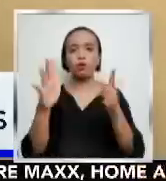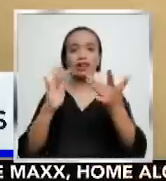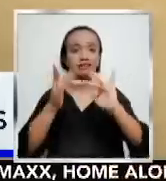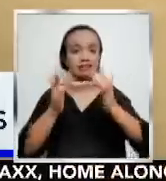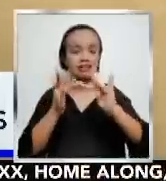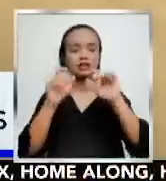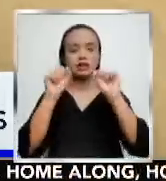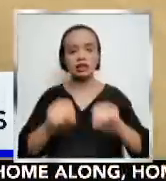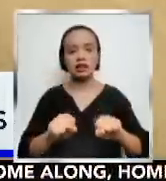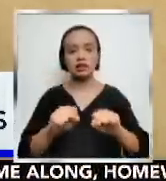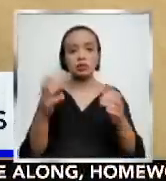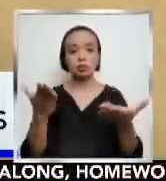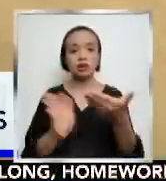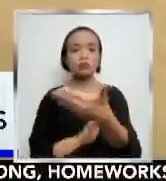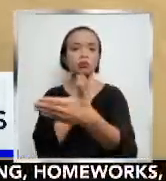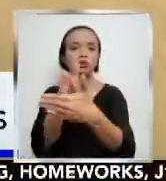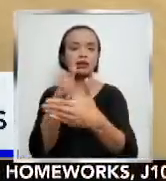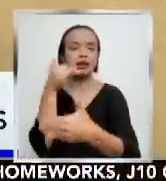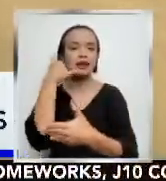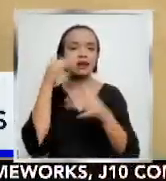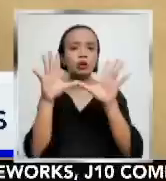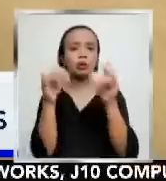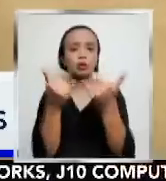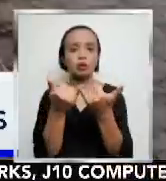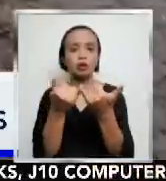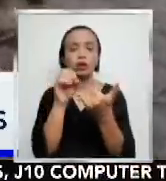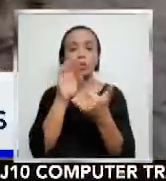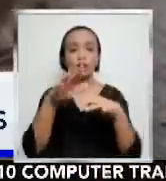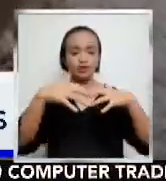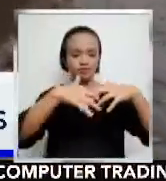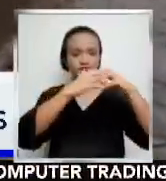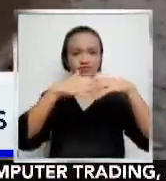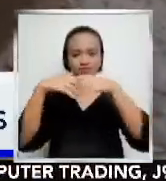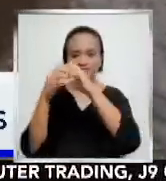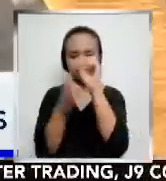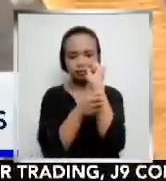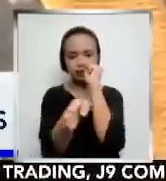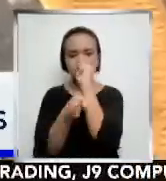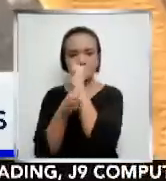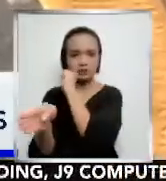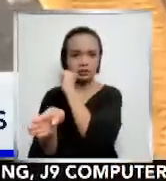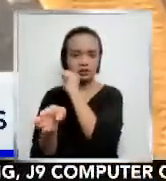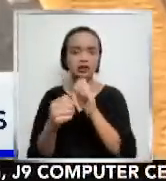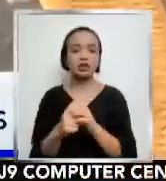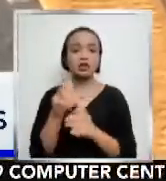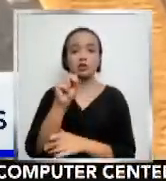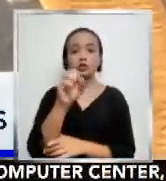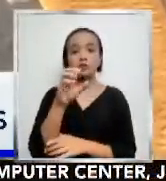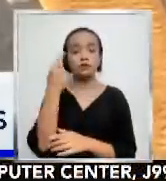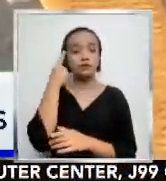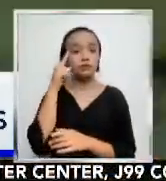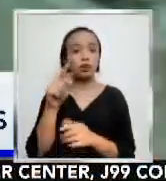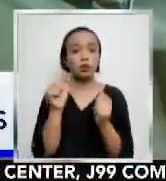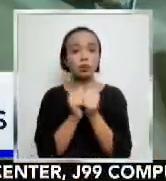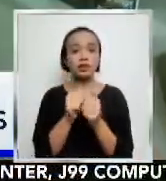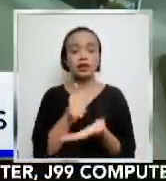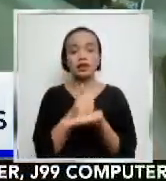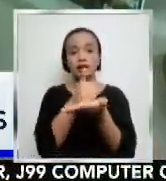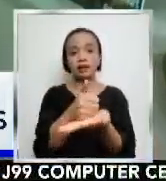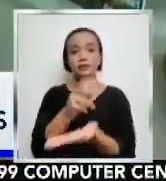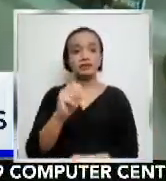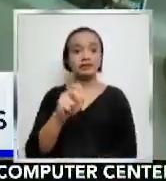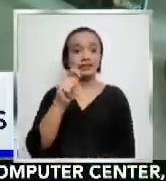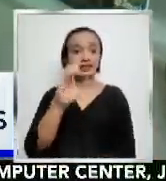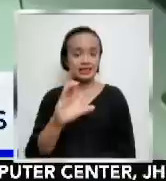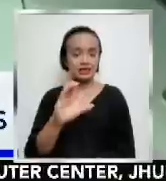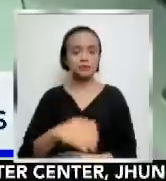mga sangay ng telco o sa mga isi-setup na lugar sa pakikipagtulungan ng NTC at DILG sa mga telco. Ganyan ang